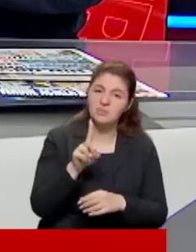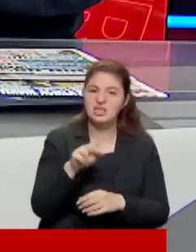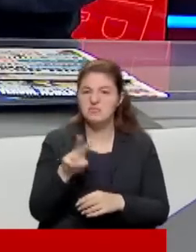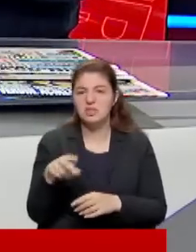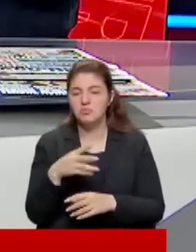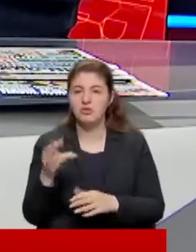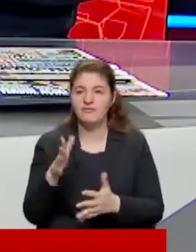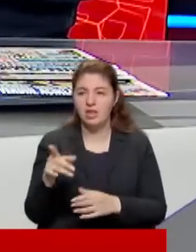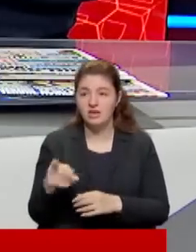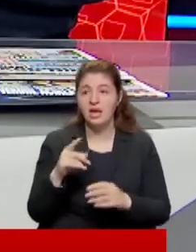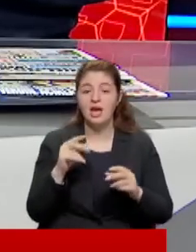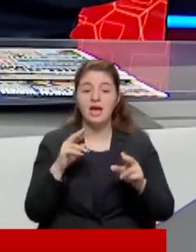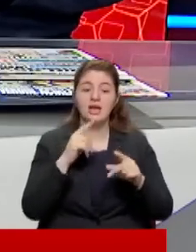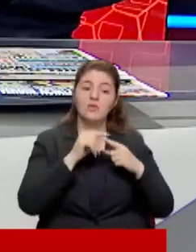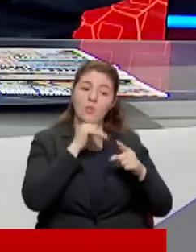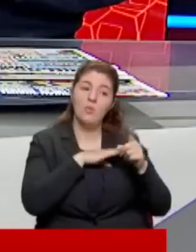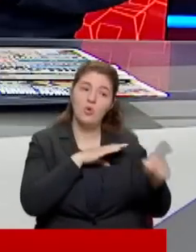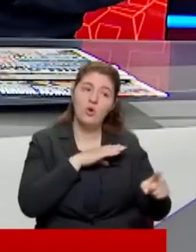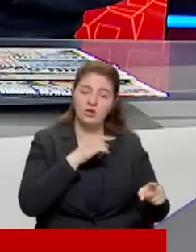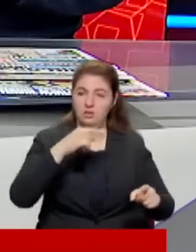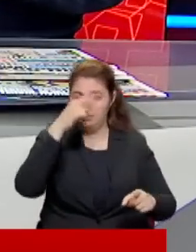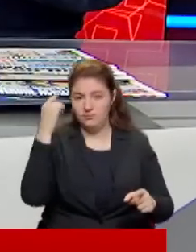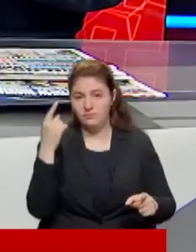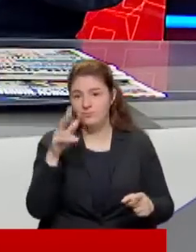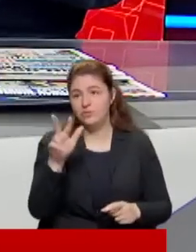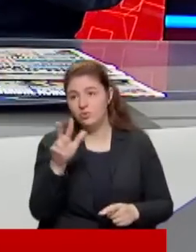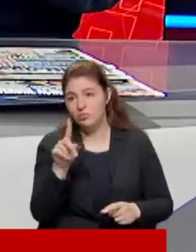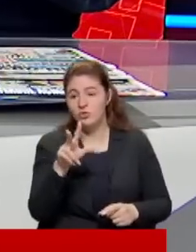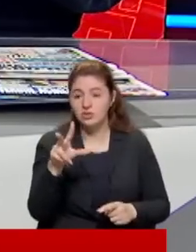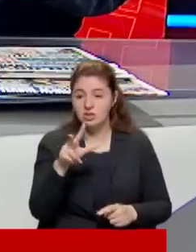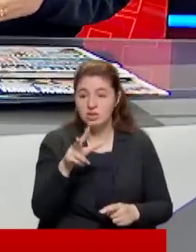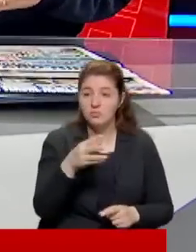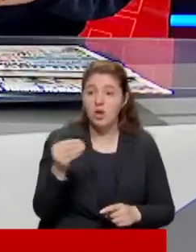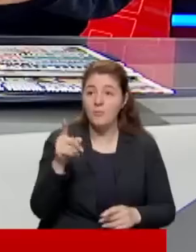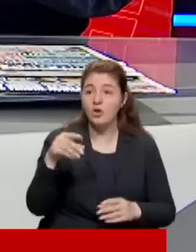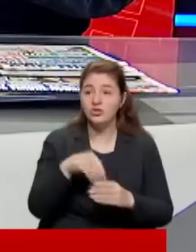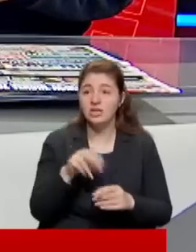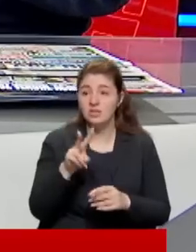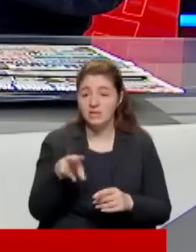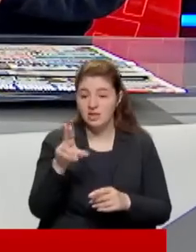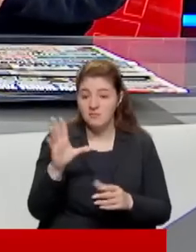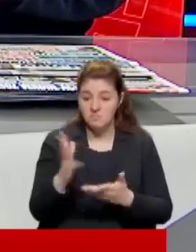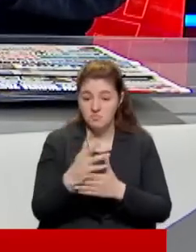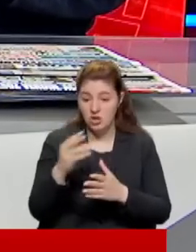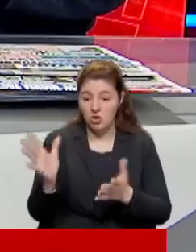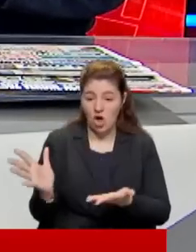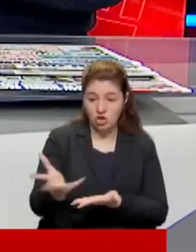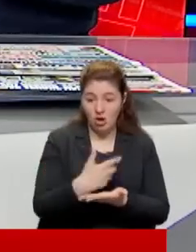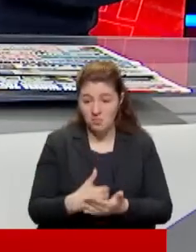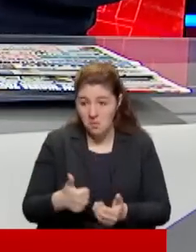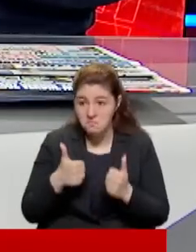kalmış durumda. Kemal Bey'in potansiyel oyu 31-32 milyon ama onun içinden 27 milyonu toparlayıp